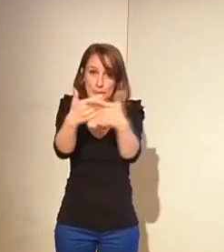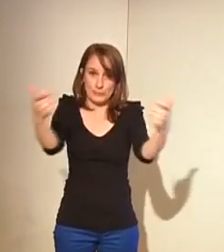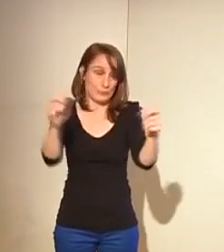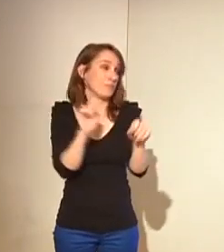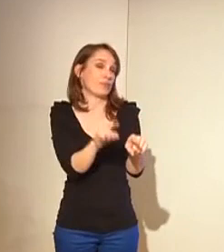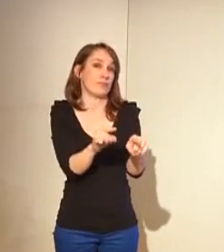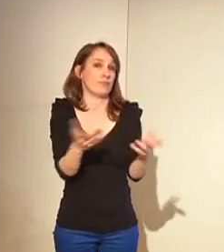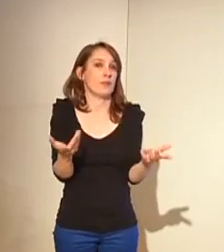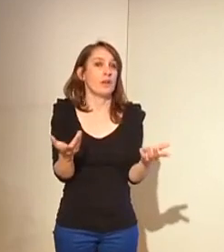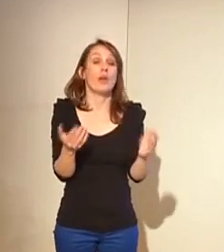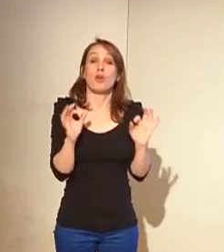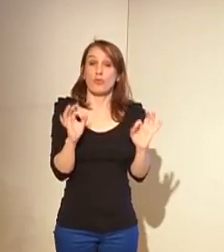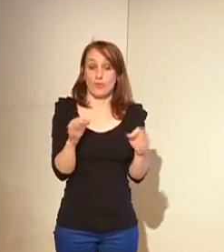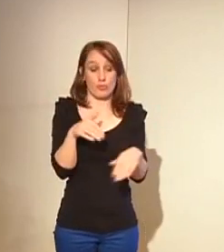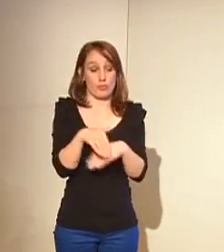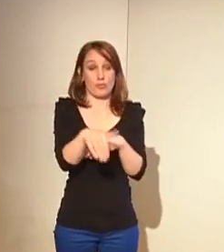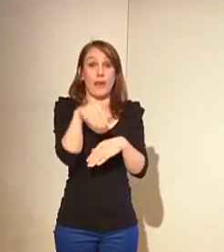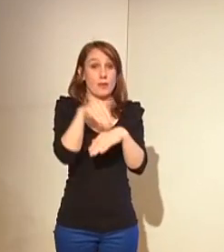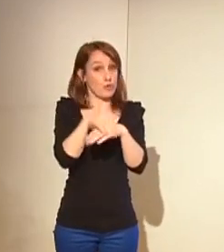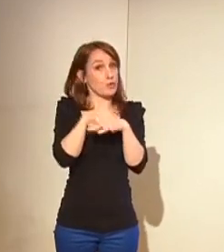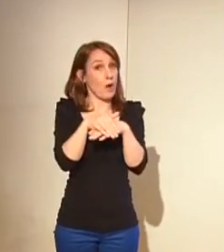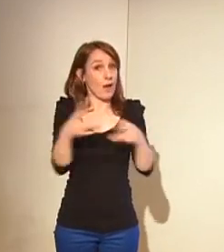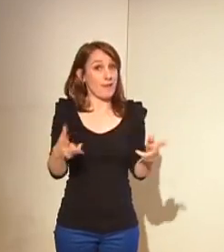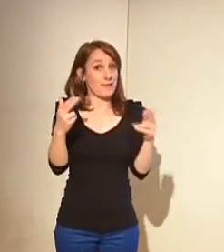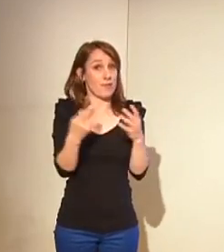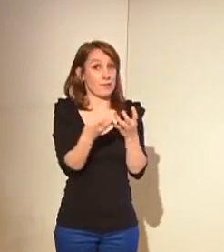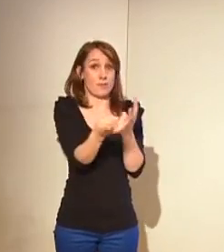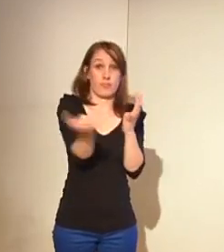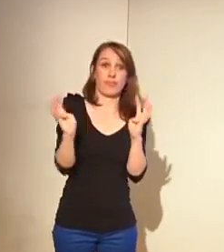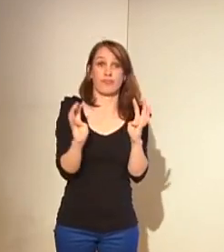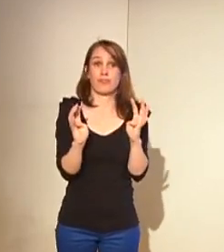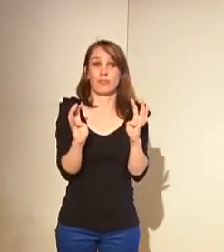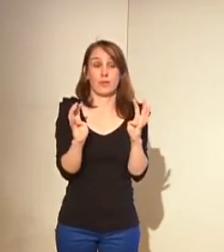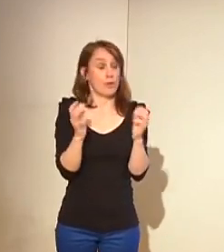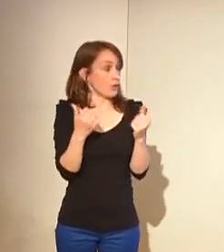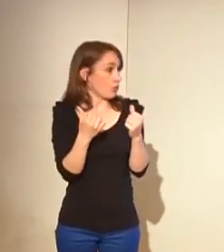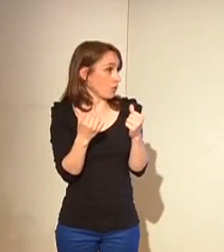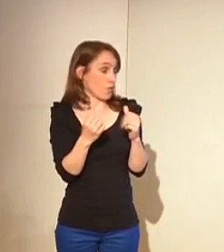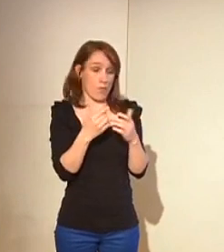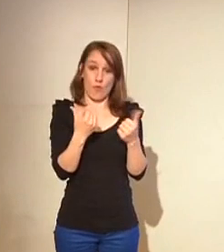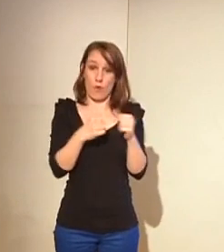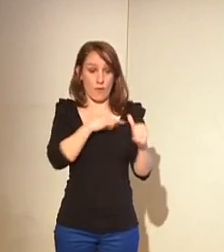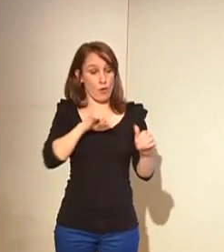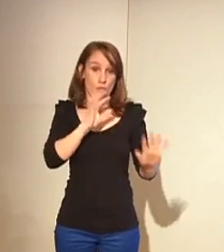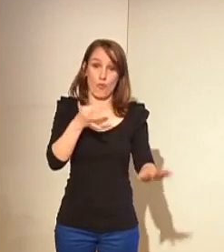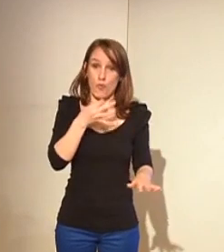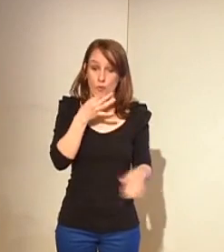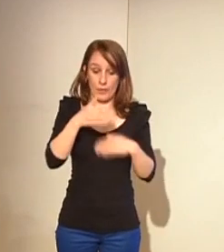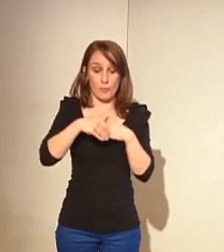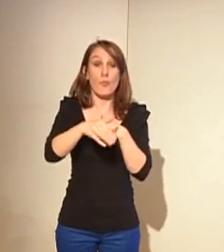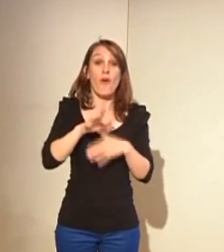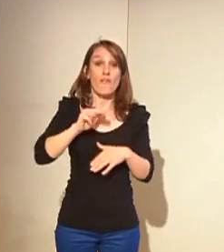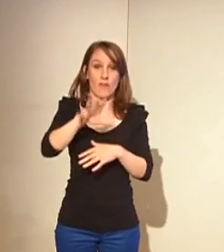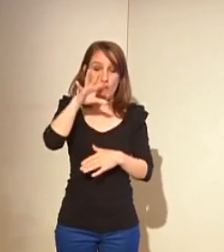donc la séance de ce soir permettra de notre point de vue au fil des